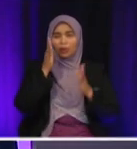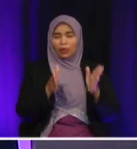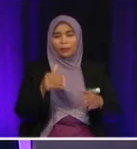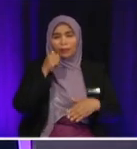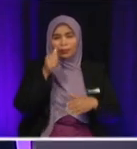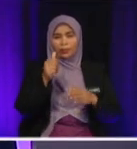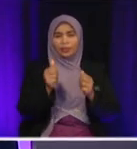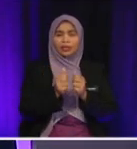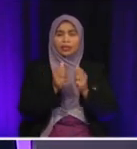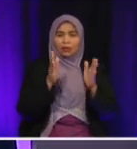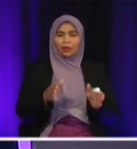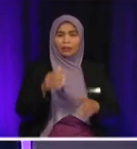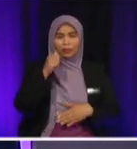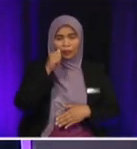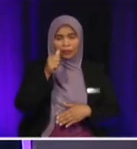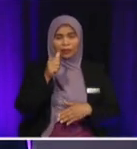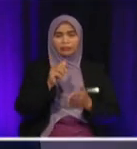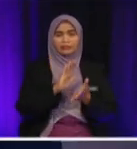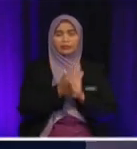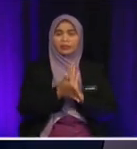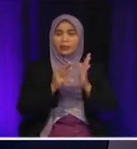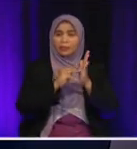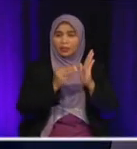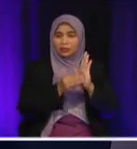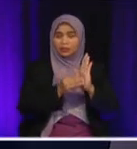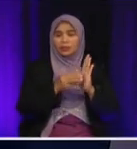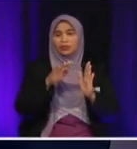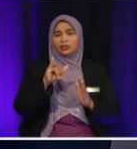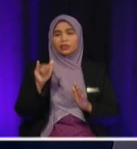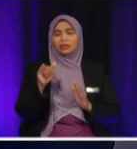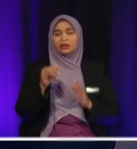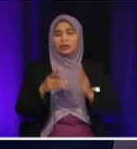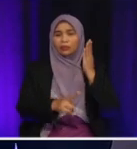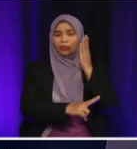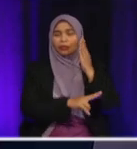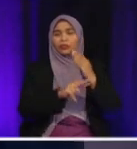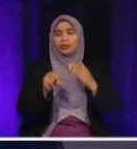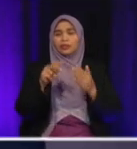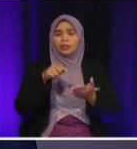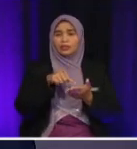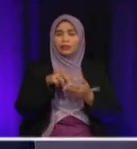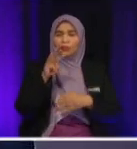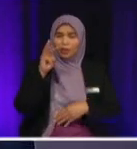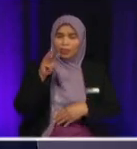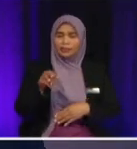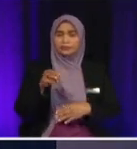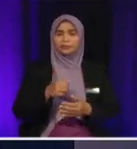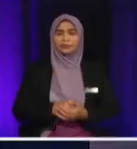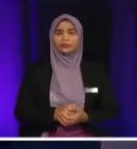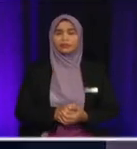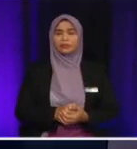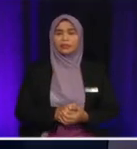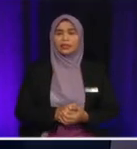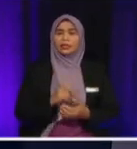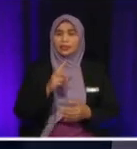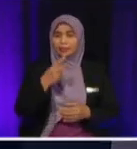adalah wajib. Ya, terima kasih Daniel. Okey, sekarang kita nak tengok pula bagaimana sabda Nabi sallallahu alaihi wasallam. Kita nak tengok